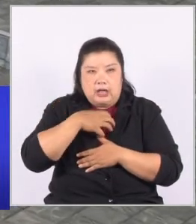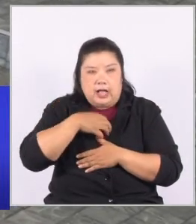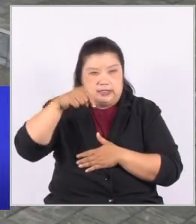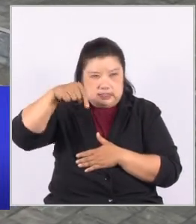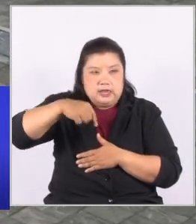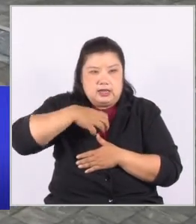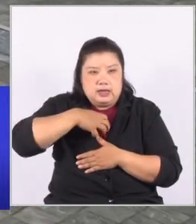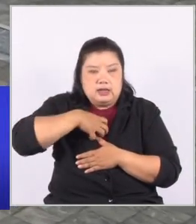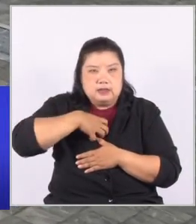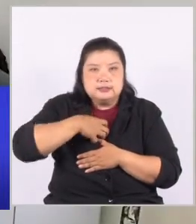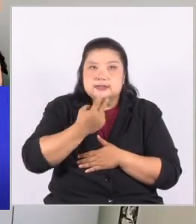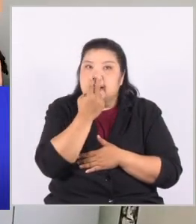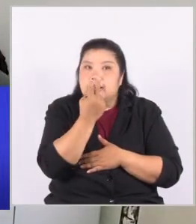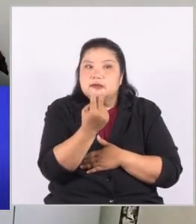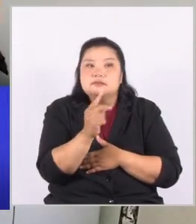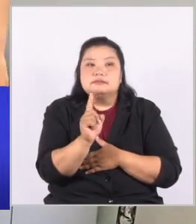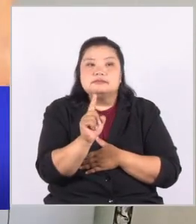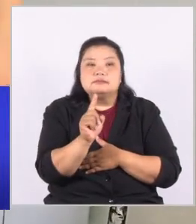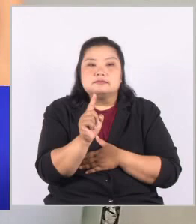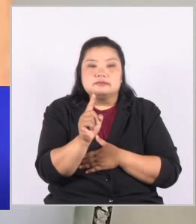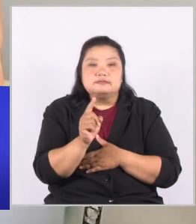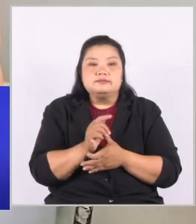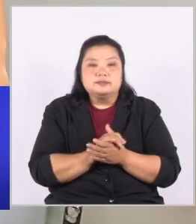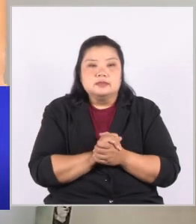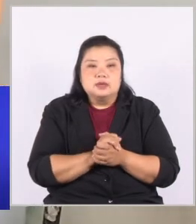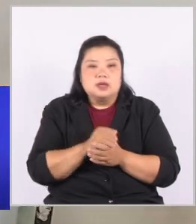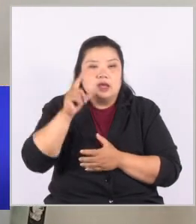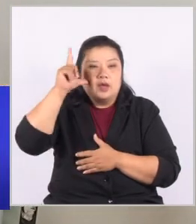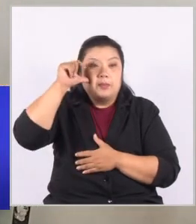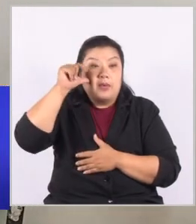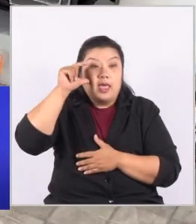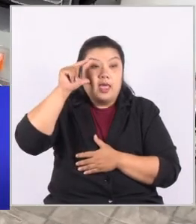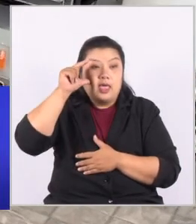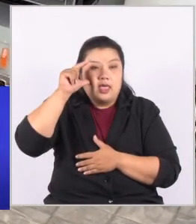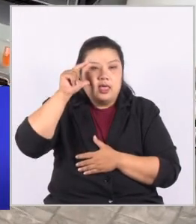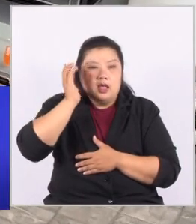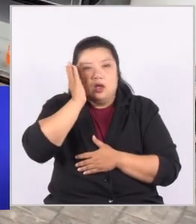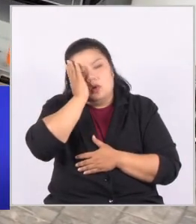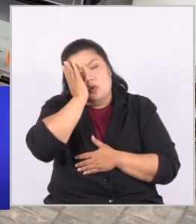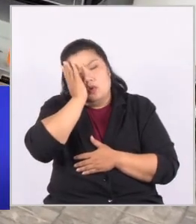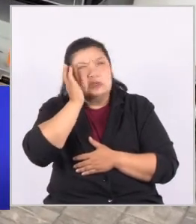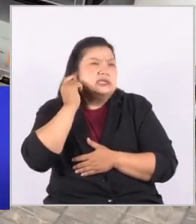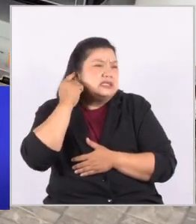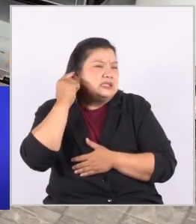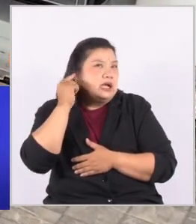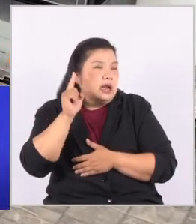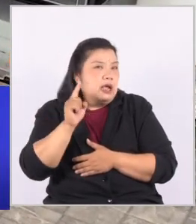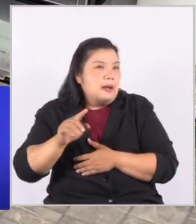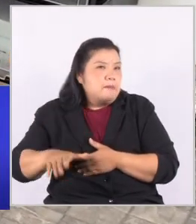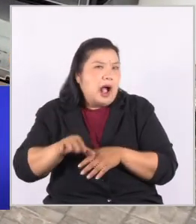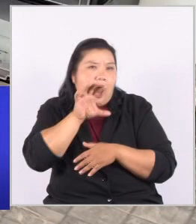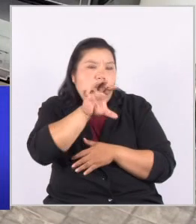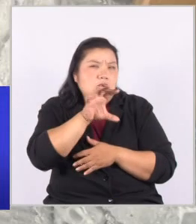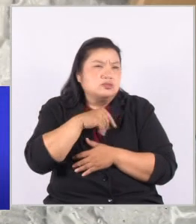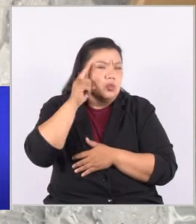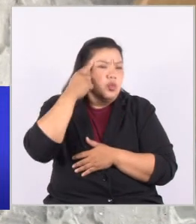ณผู้ชมแล้วก็อย่างพฤติกรรมที่ได้เห็นในคลิปไปนะคะคือคุณแม่เนี่ยนอนอยู่ในบ้านได้ยินเสียงหมาเห่าแต่ก็ไม่ได้ออกมาดูแล้วพอเช้